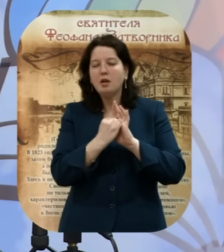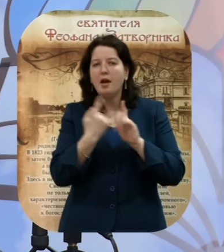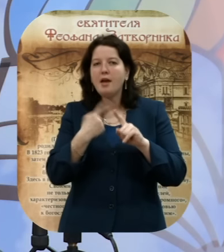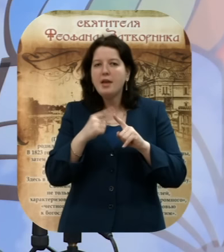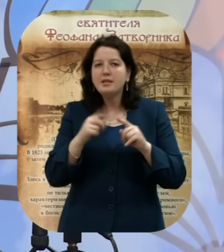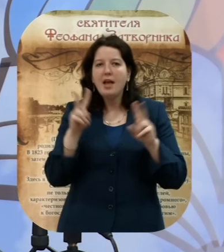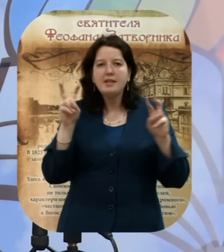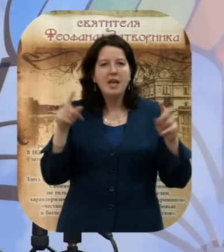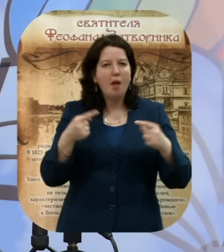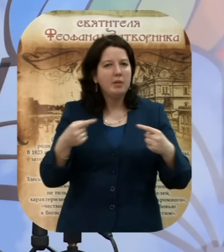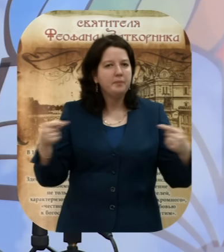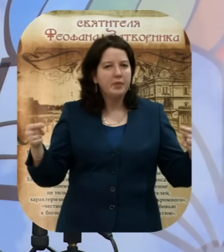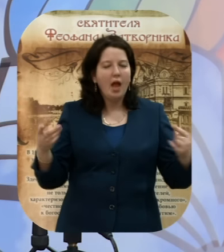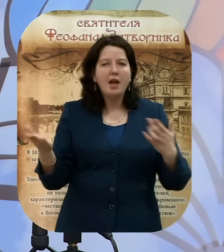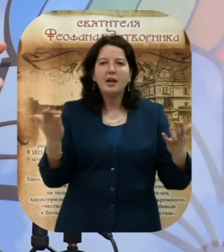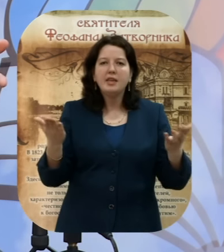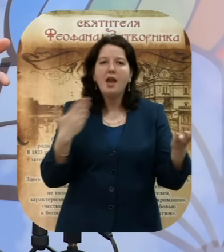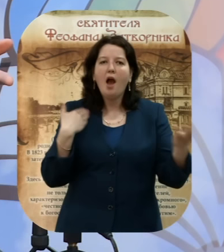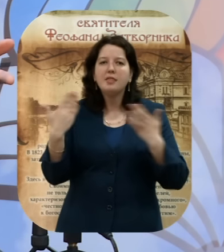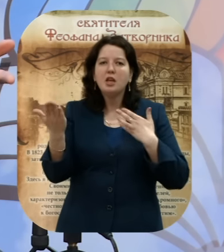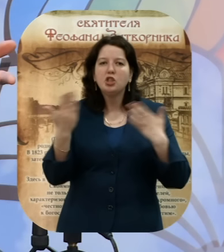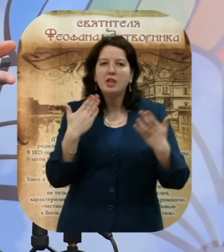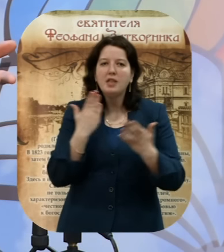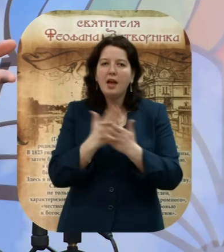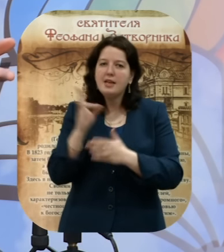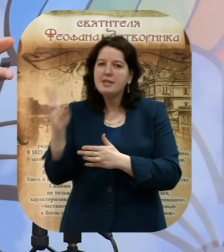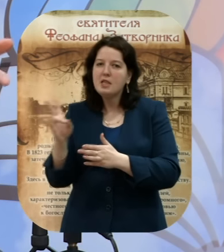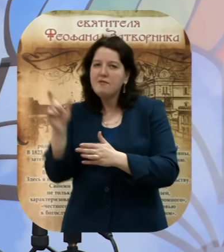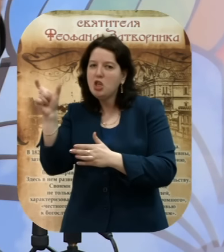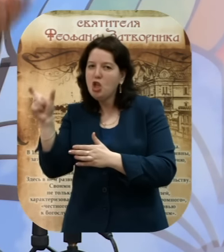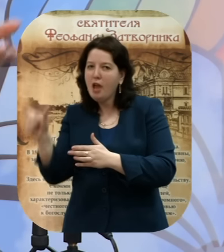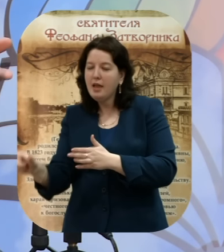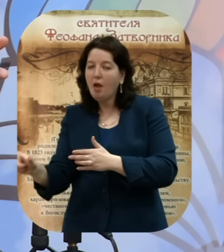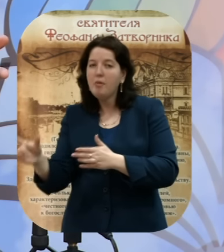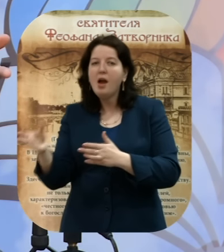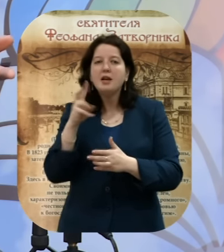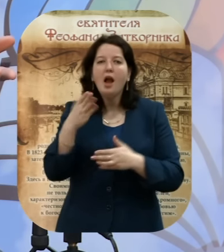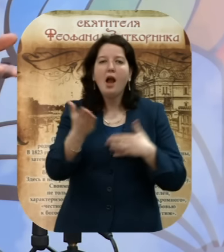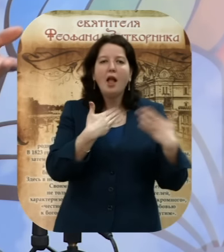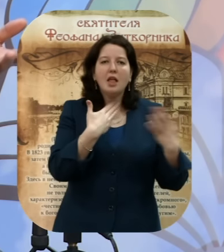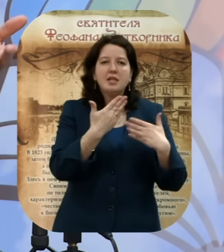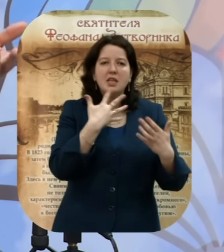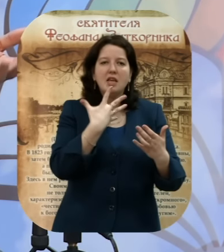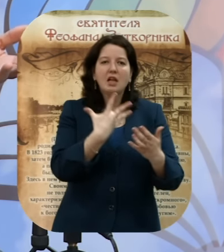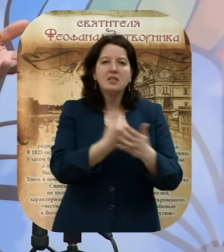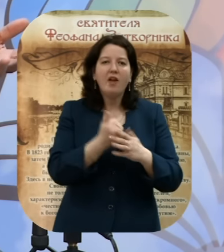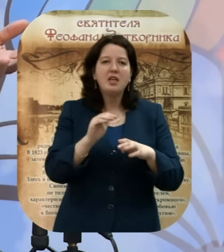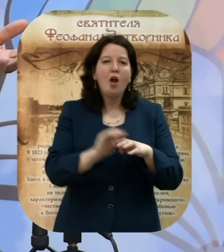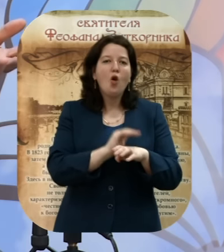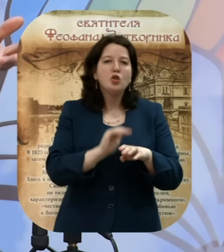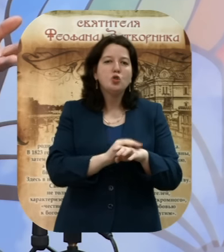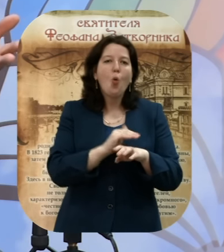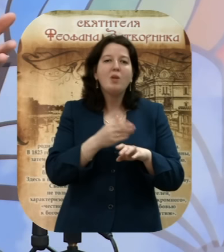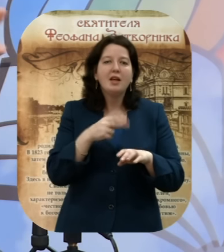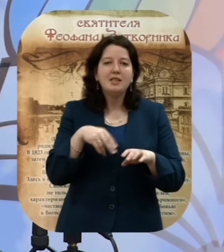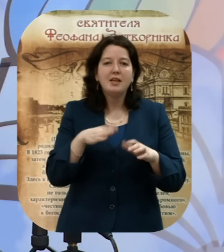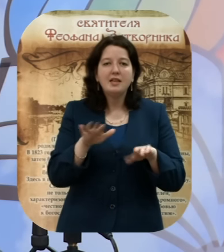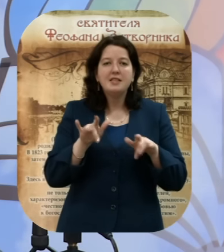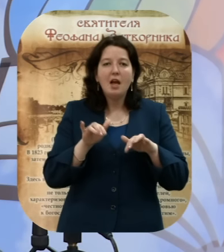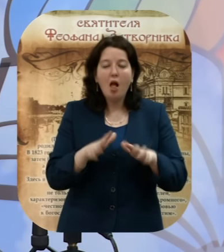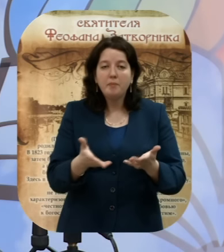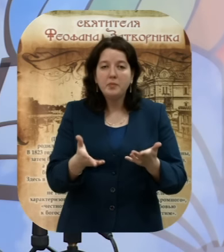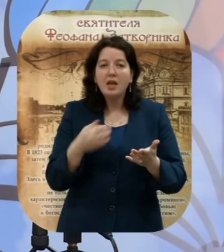я говорю. Какие отношения с духовником? Как относиться к своим добродетелям, так называемым, и